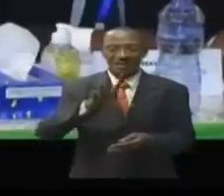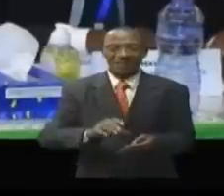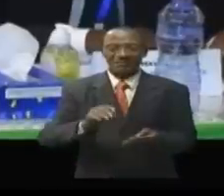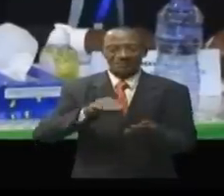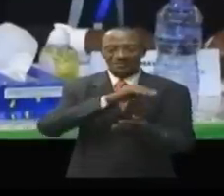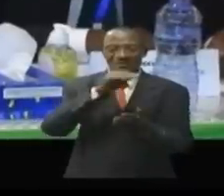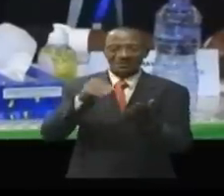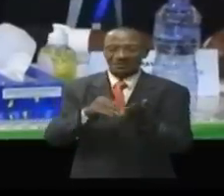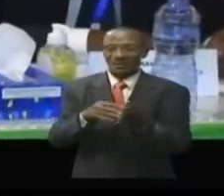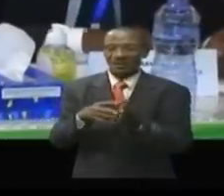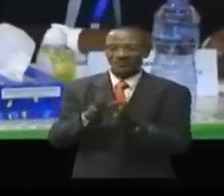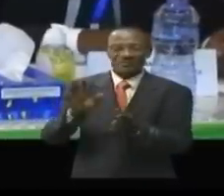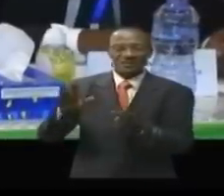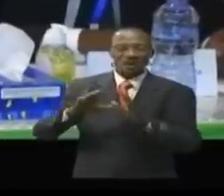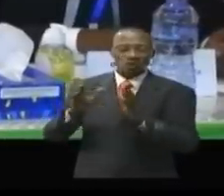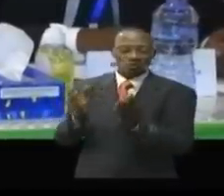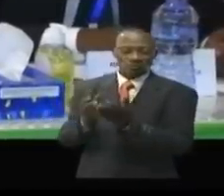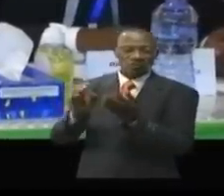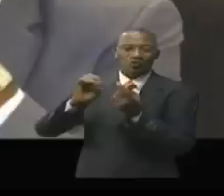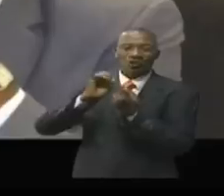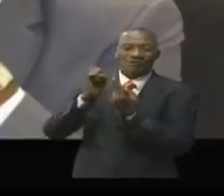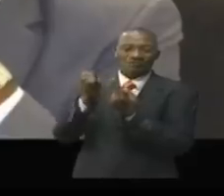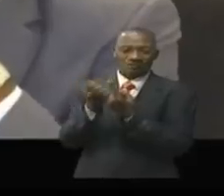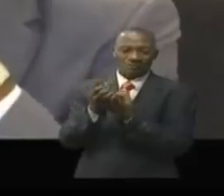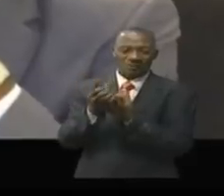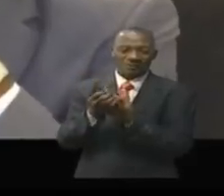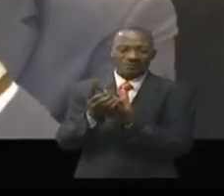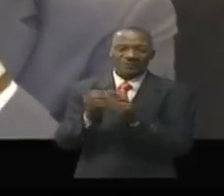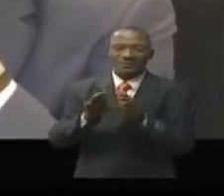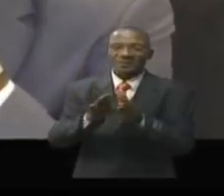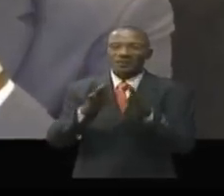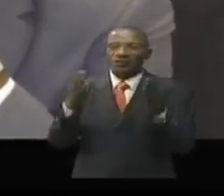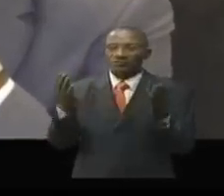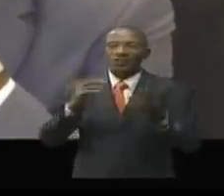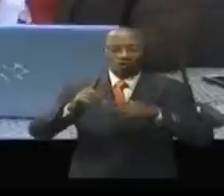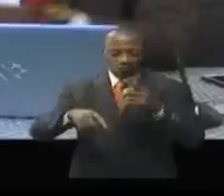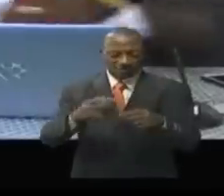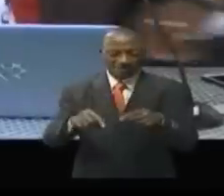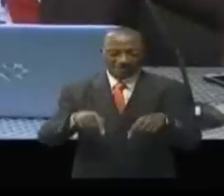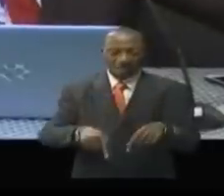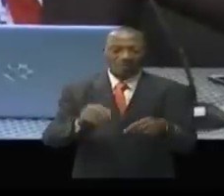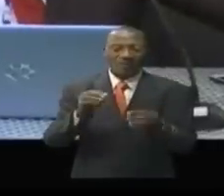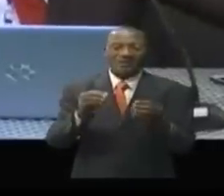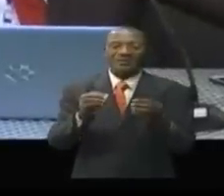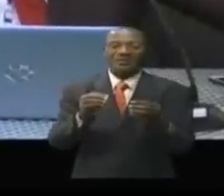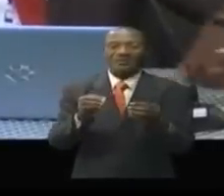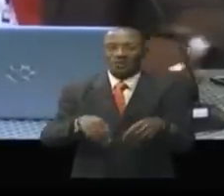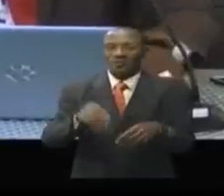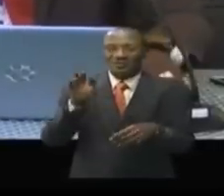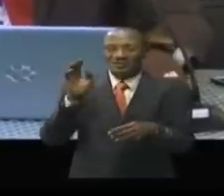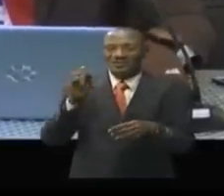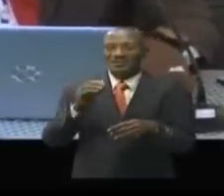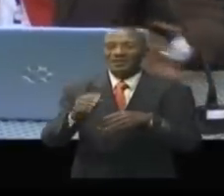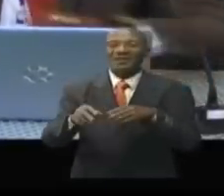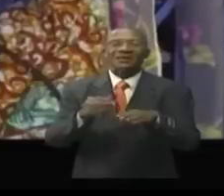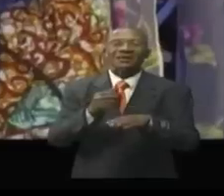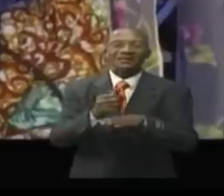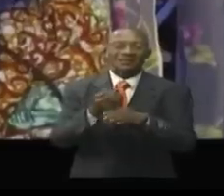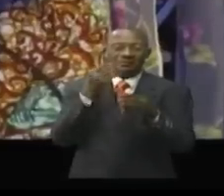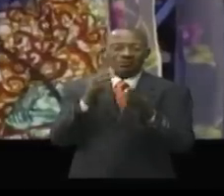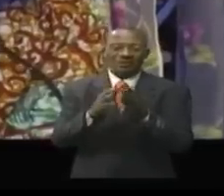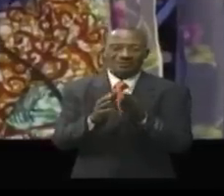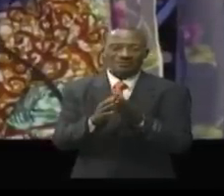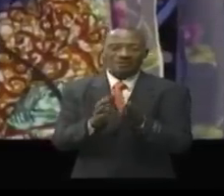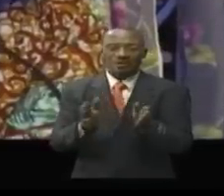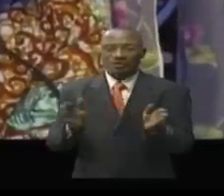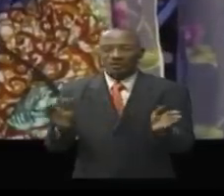commission environnement, a ouvert à Kinshasa le samedi 8 octobre 2022 l'atelier de l'Assemblée générale constitutive du